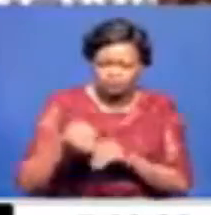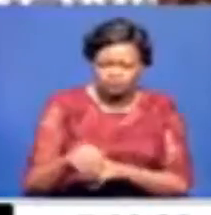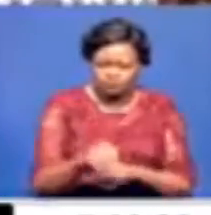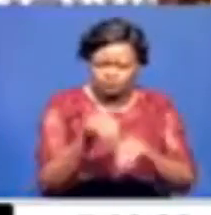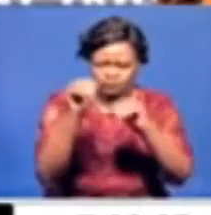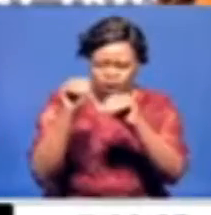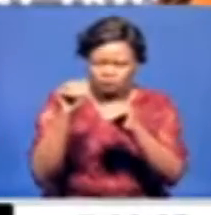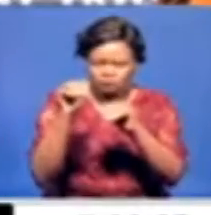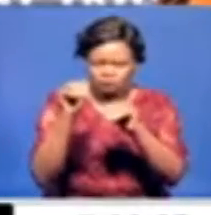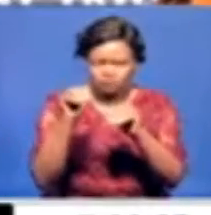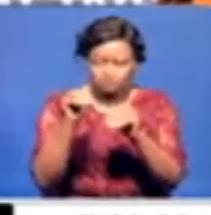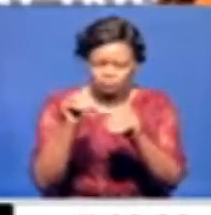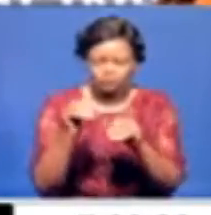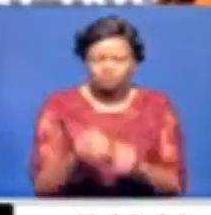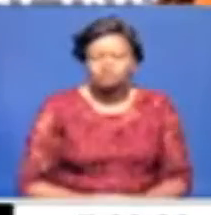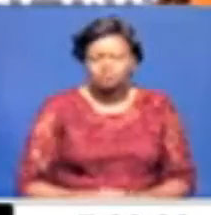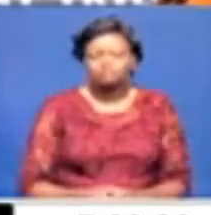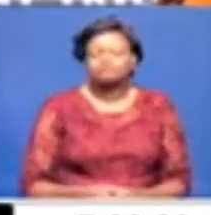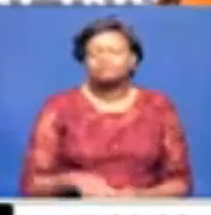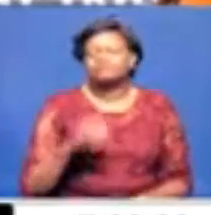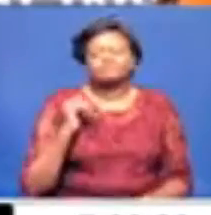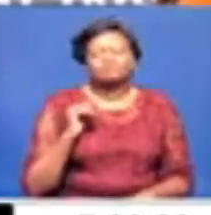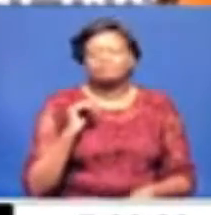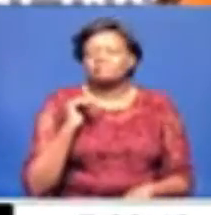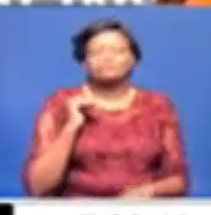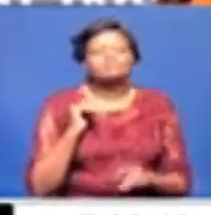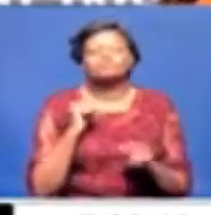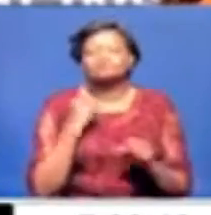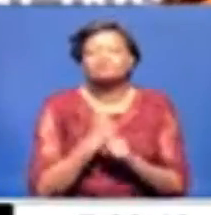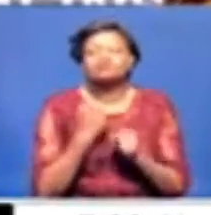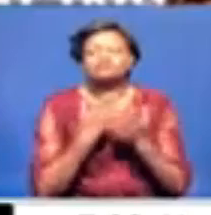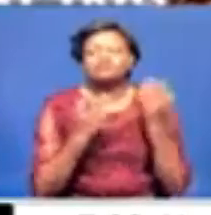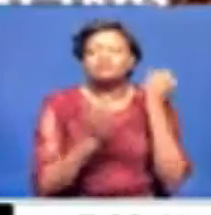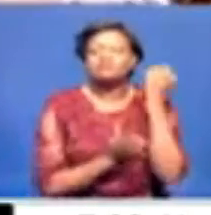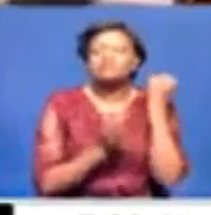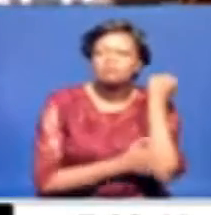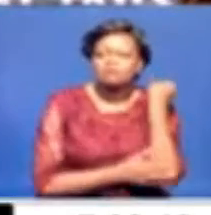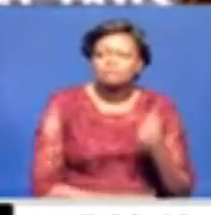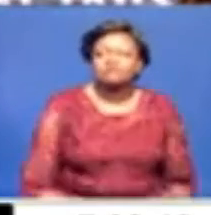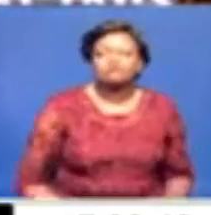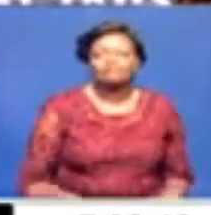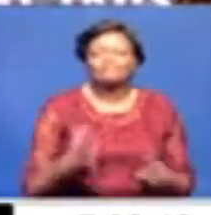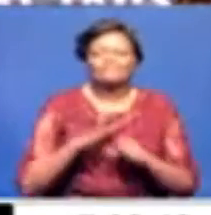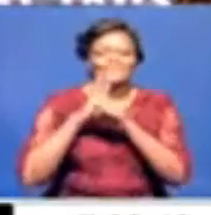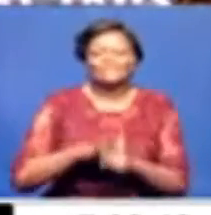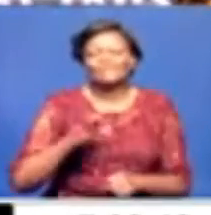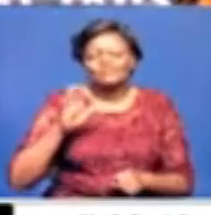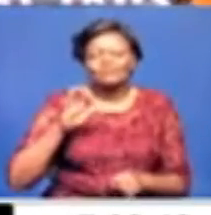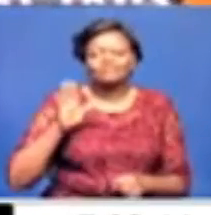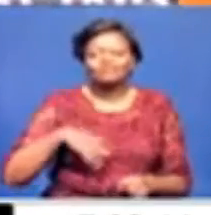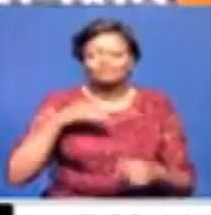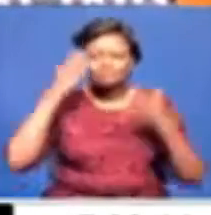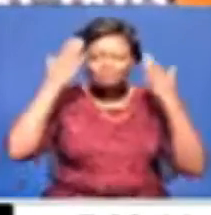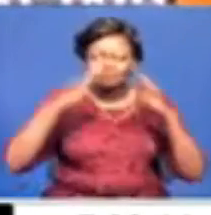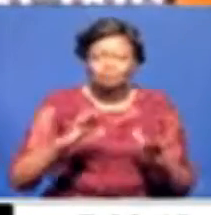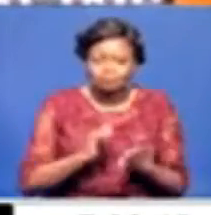set you up. IEBC pia wasidhalilishe wanawake wa Kiislamu ambao wameamua kuingia katika siasa. IEBC